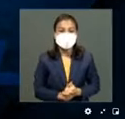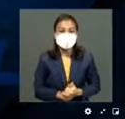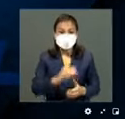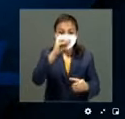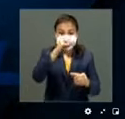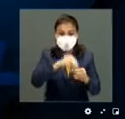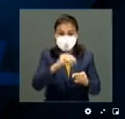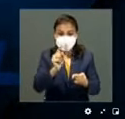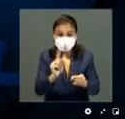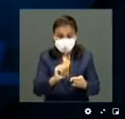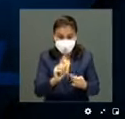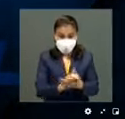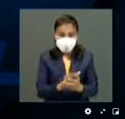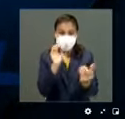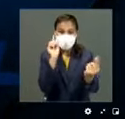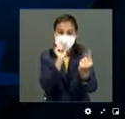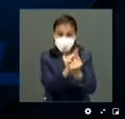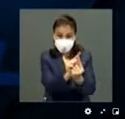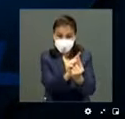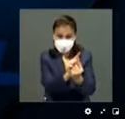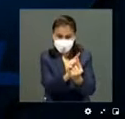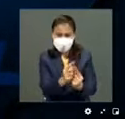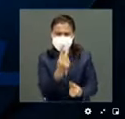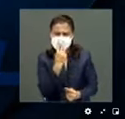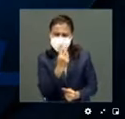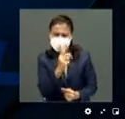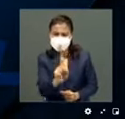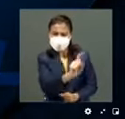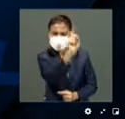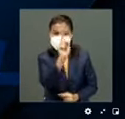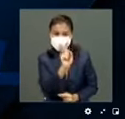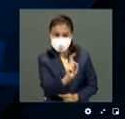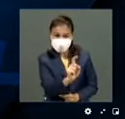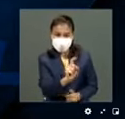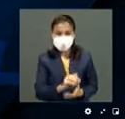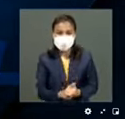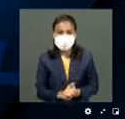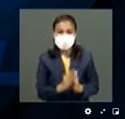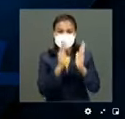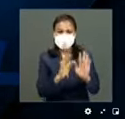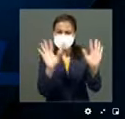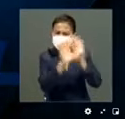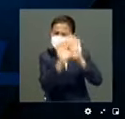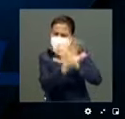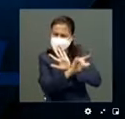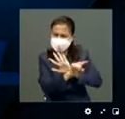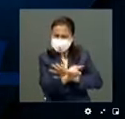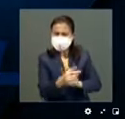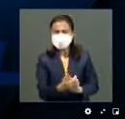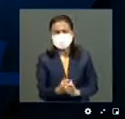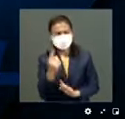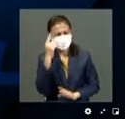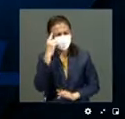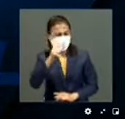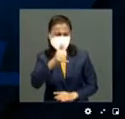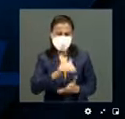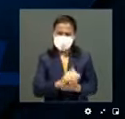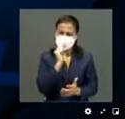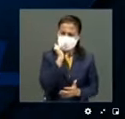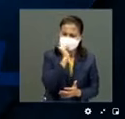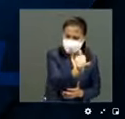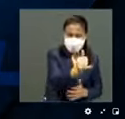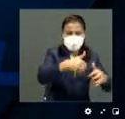ถ้าท่านพบเห็นความสงสัยนะคะมีผู้ที่มีลักษณะอาการที่อาจจะเข้าข่ายมีการไปในพื้นที่